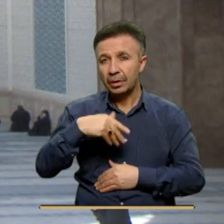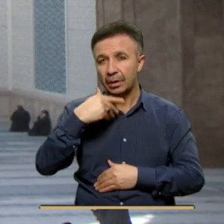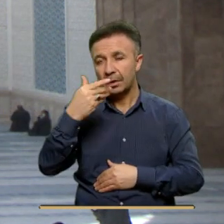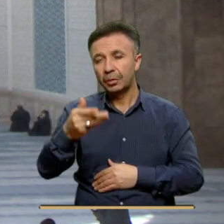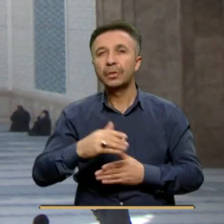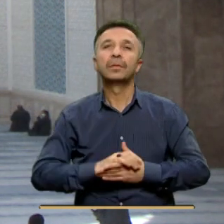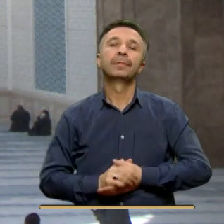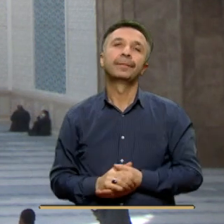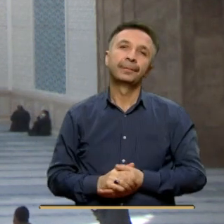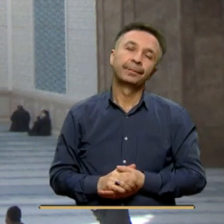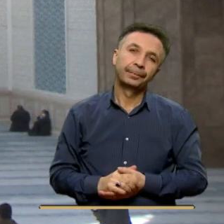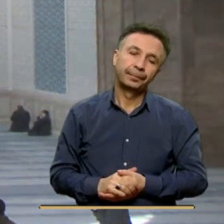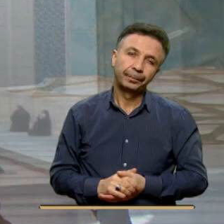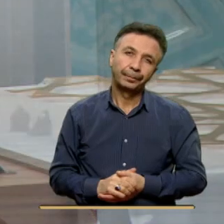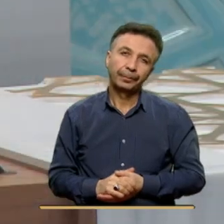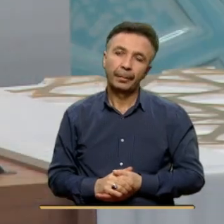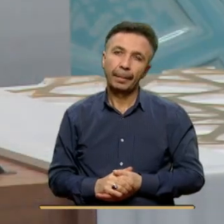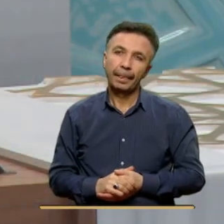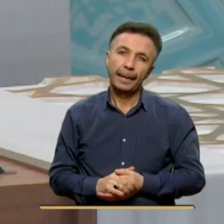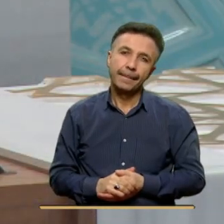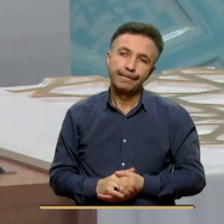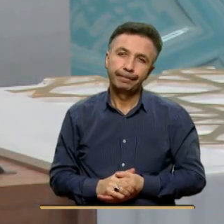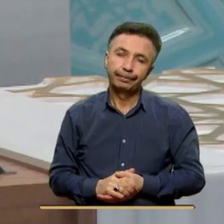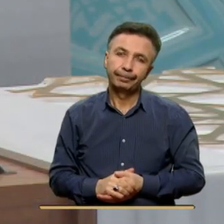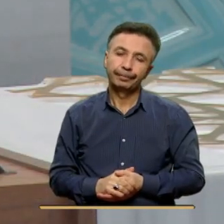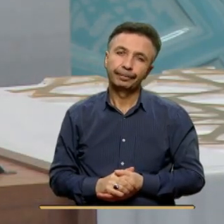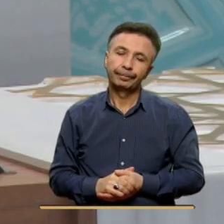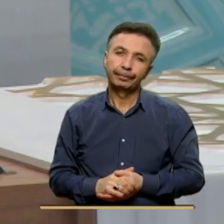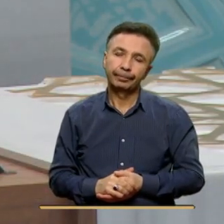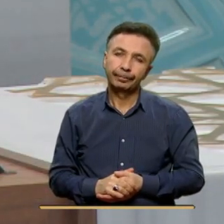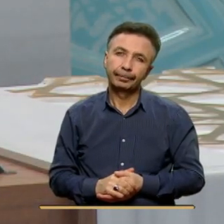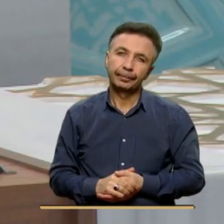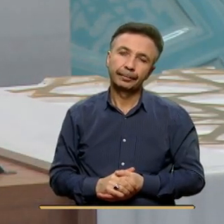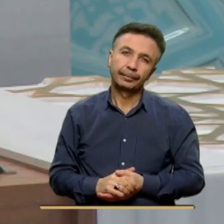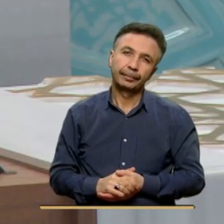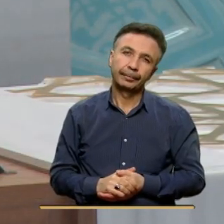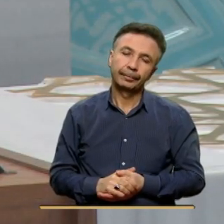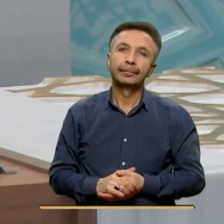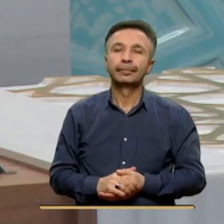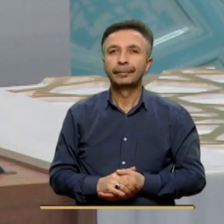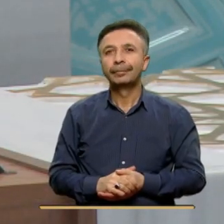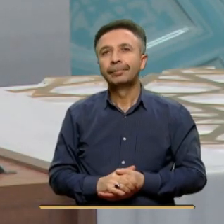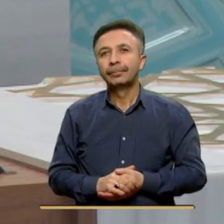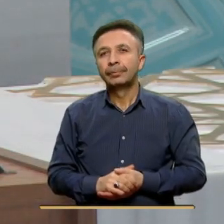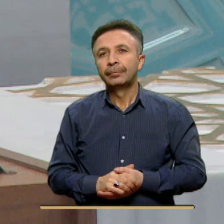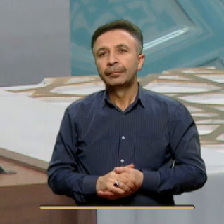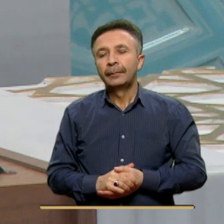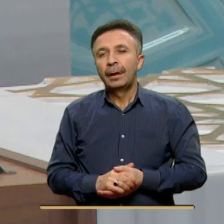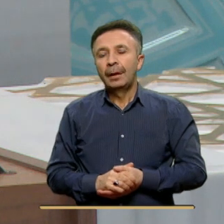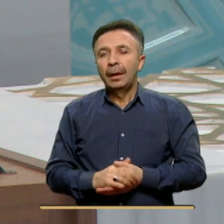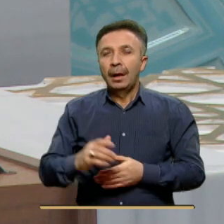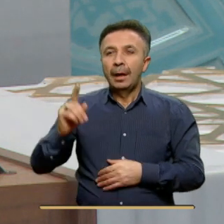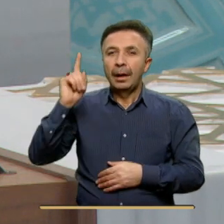مِنْ كُلِّ مَا سَأَلْتُمُهُ وَاِنْ تَعُدُّوا نِعْمَةَ اللّٰهِ لَا تُحْصُوهَا.